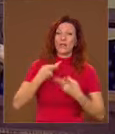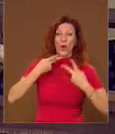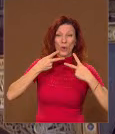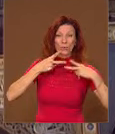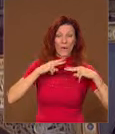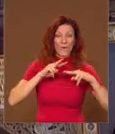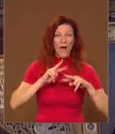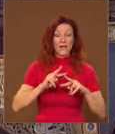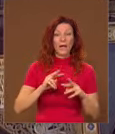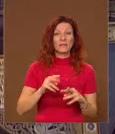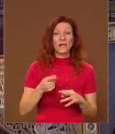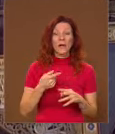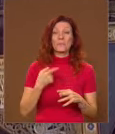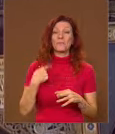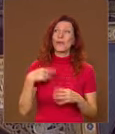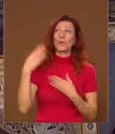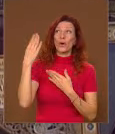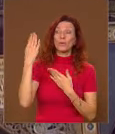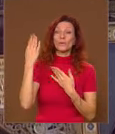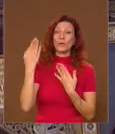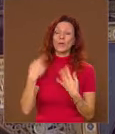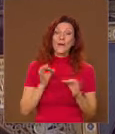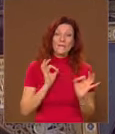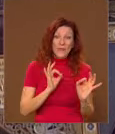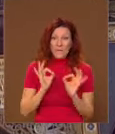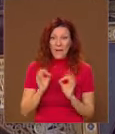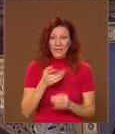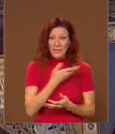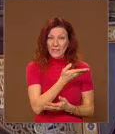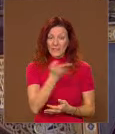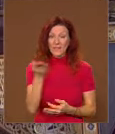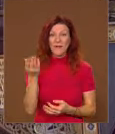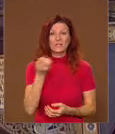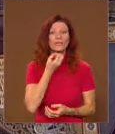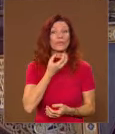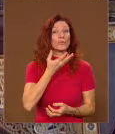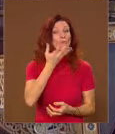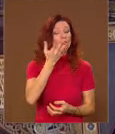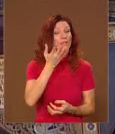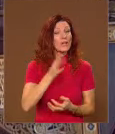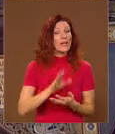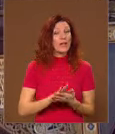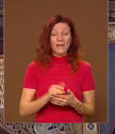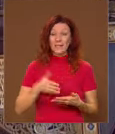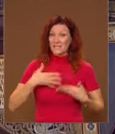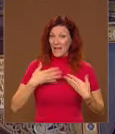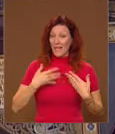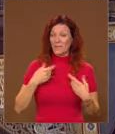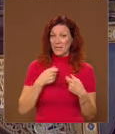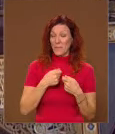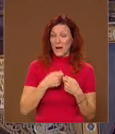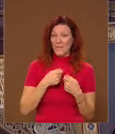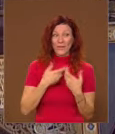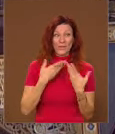отговарят, бдят за вашите души, та са радост това да вършат, а не